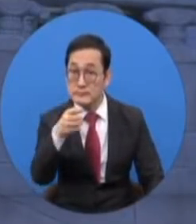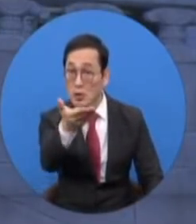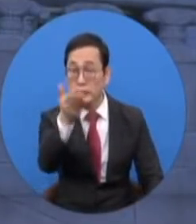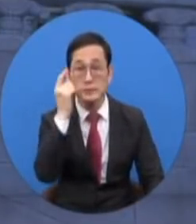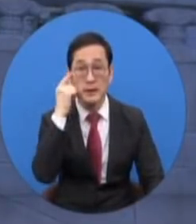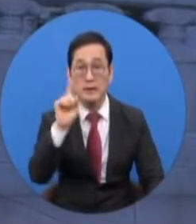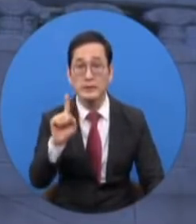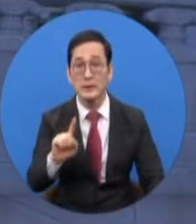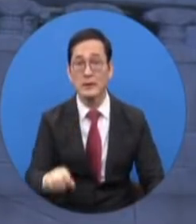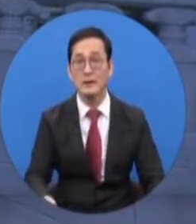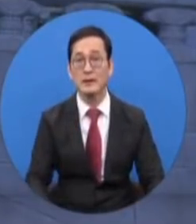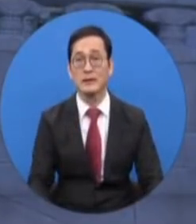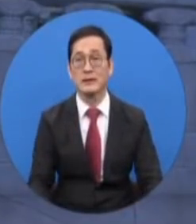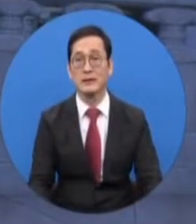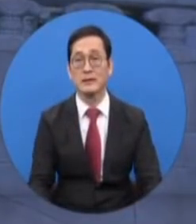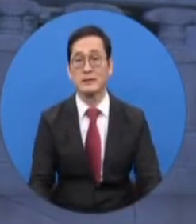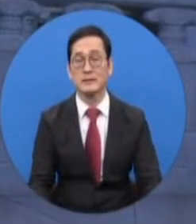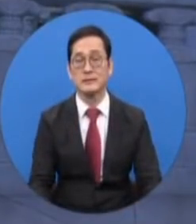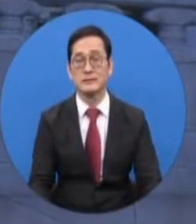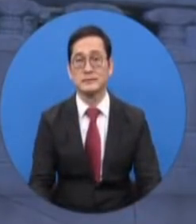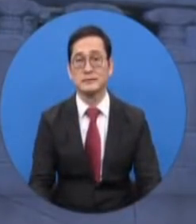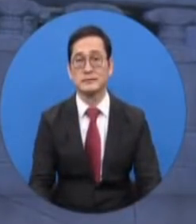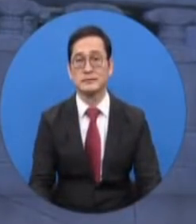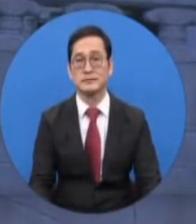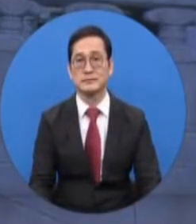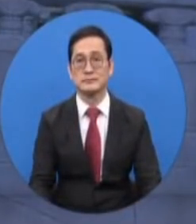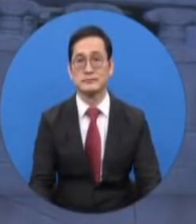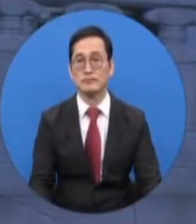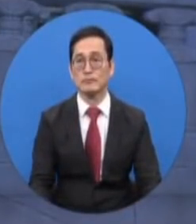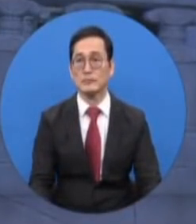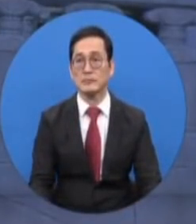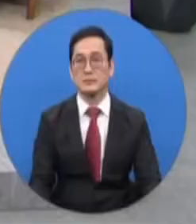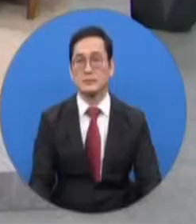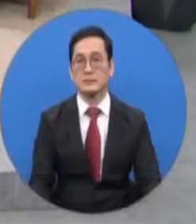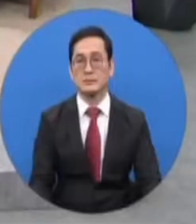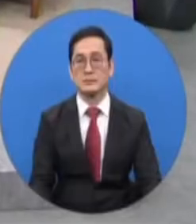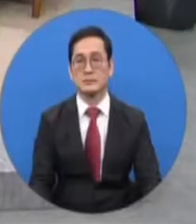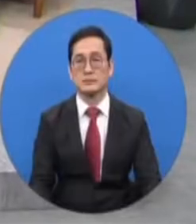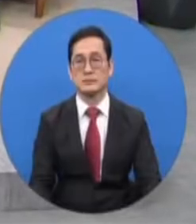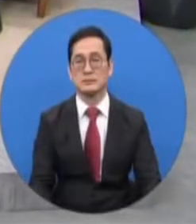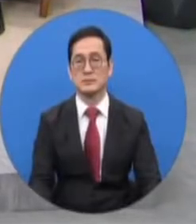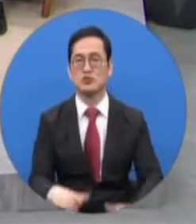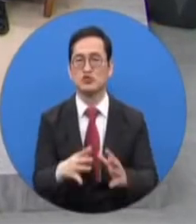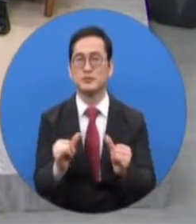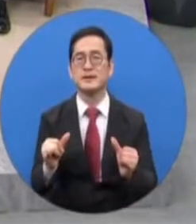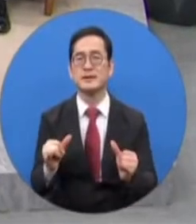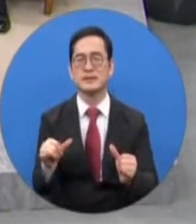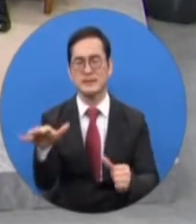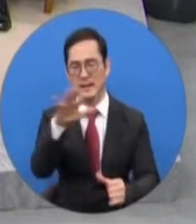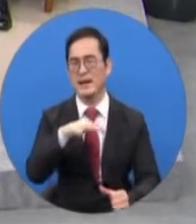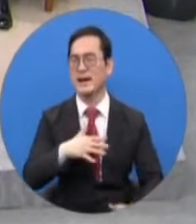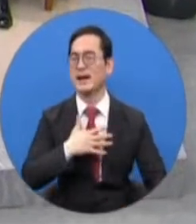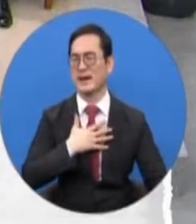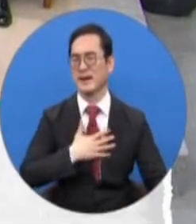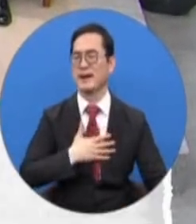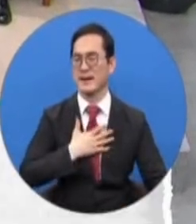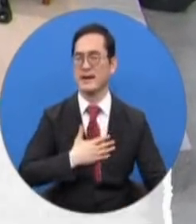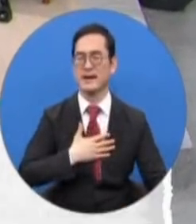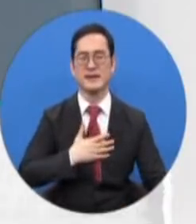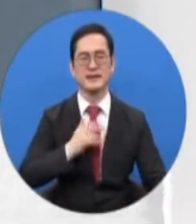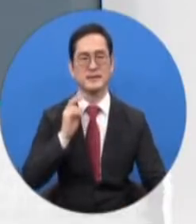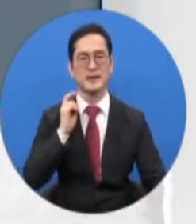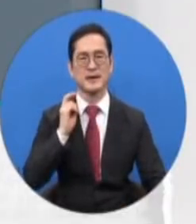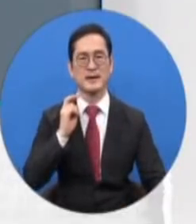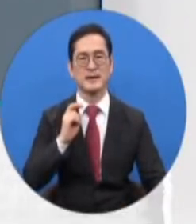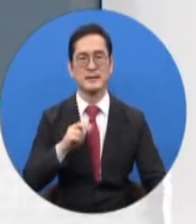이 판단이 좀 먼저 있어야 될 것 같습니다. 박정화 대변인. 저는 뭐 따로 얘기 안 해도 국민들이 판단하시리라고 봅니다. 대장동